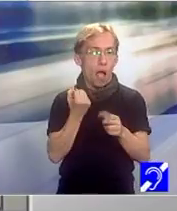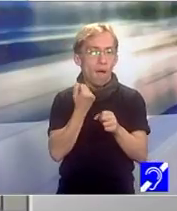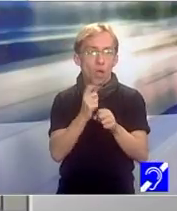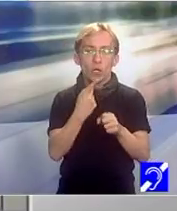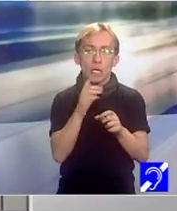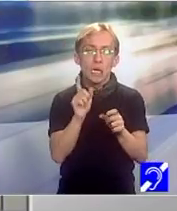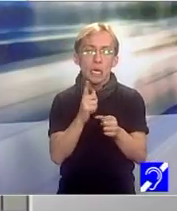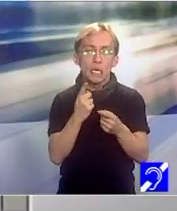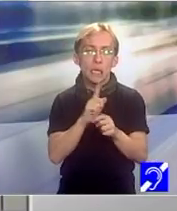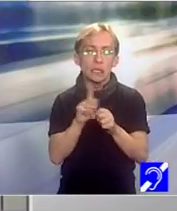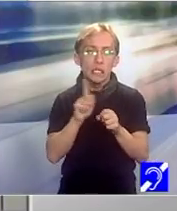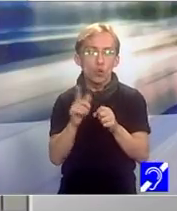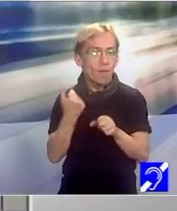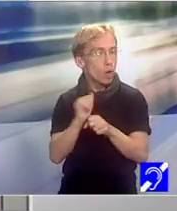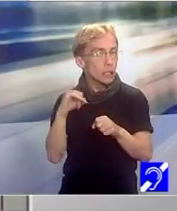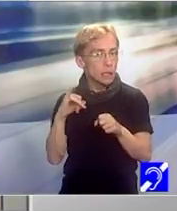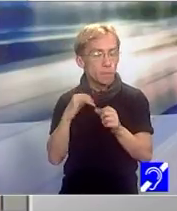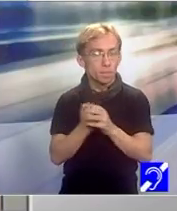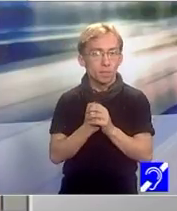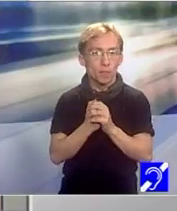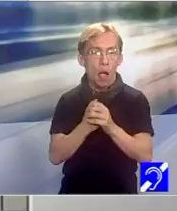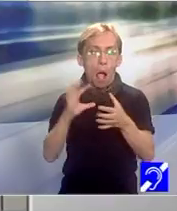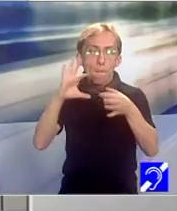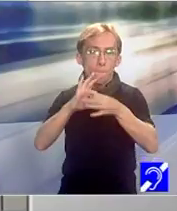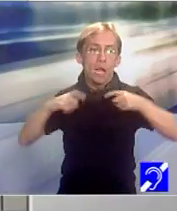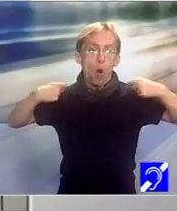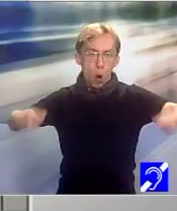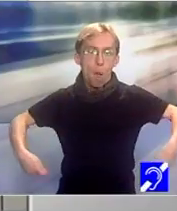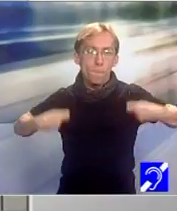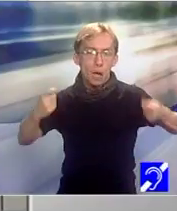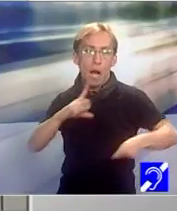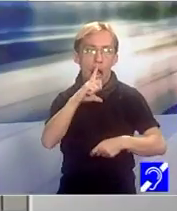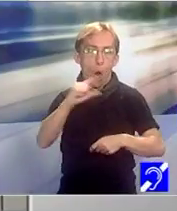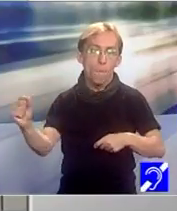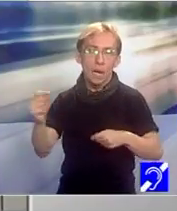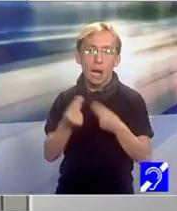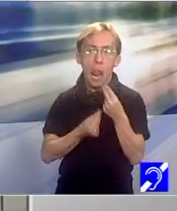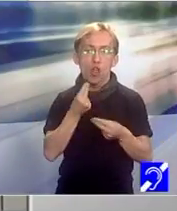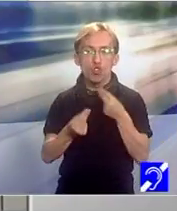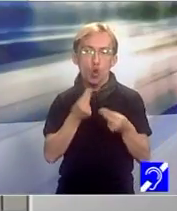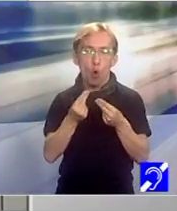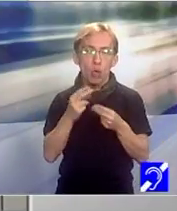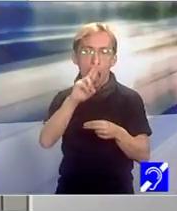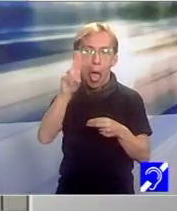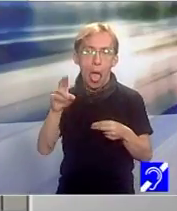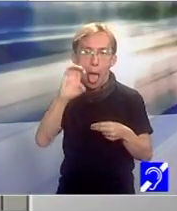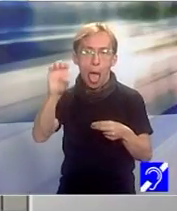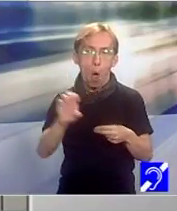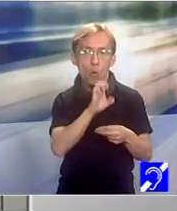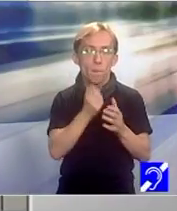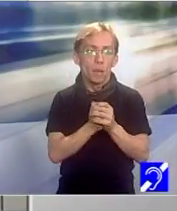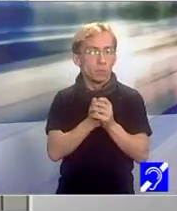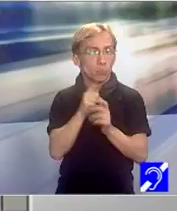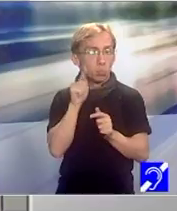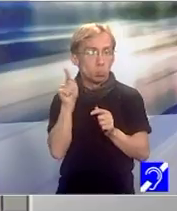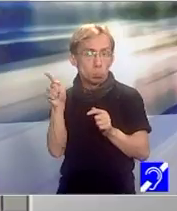spun acum, doamnelor, domnilor, că paralimpicii care au plecat la Genova la Jocurile Paralimpice Europene de tineret au plecat cu planuri foarte